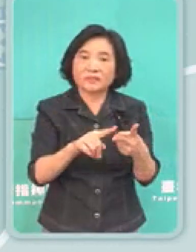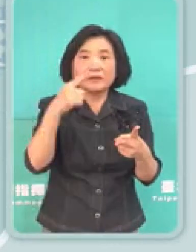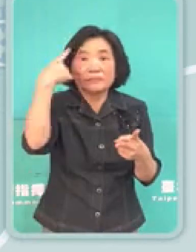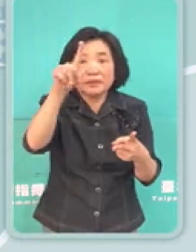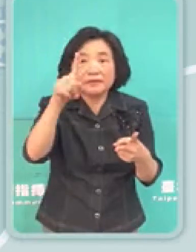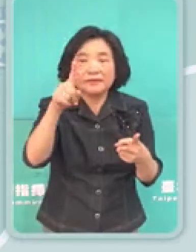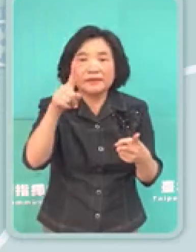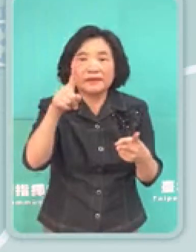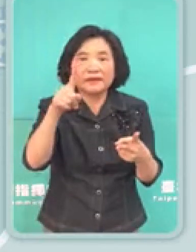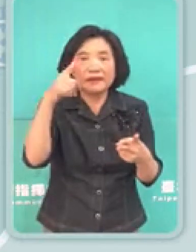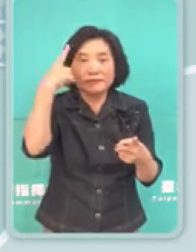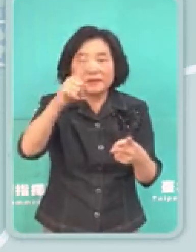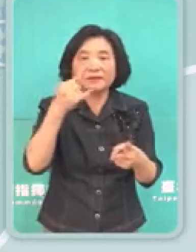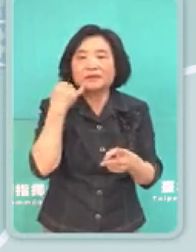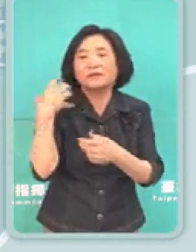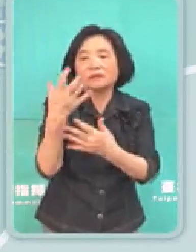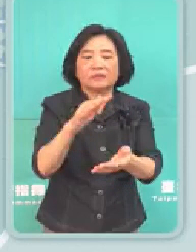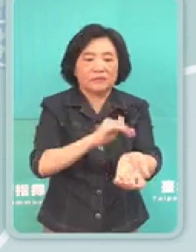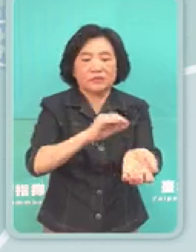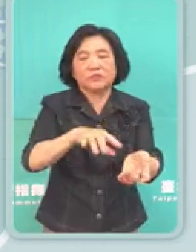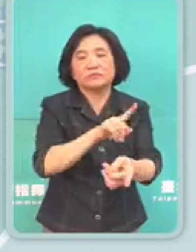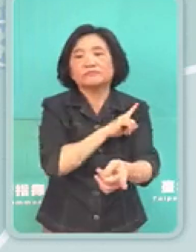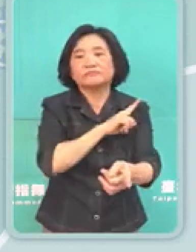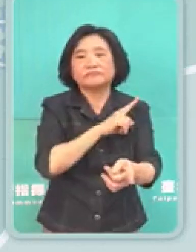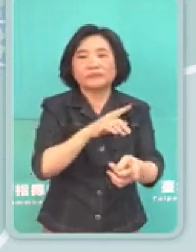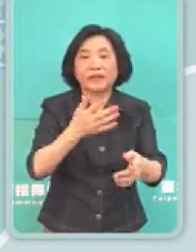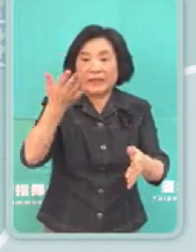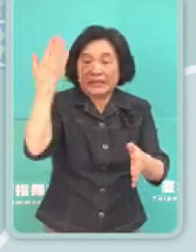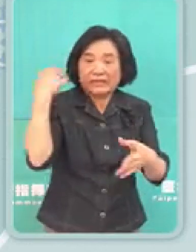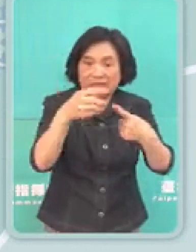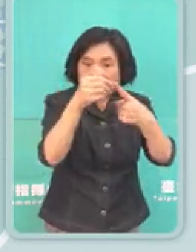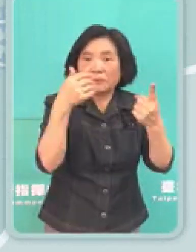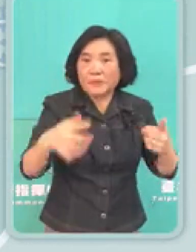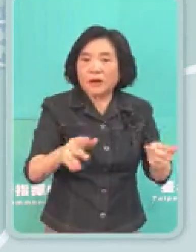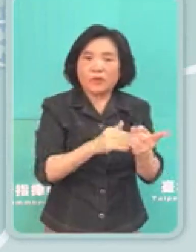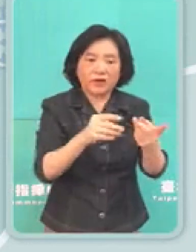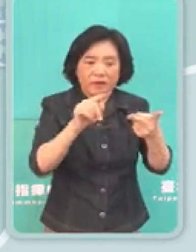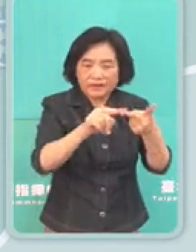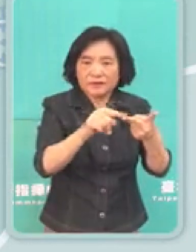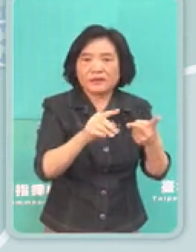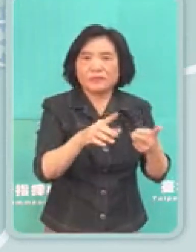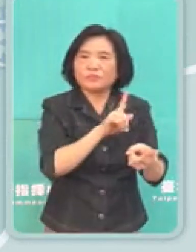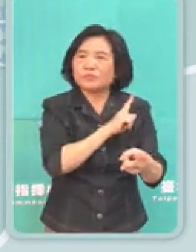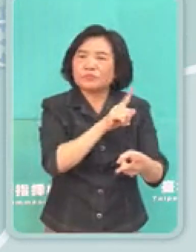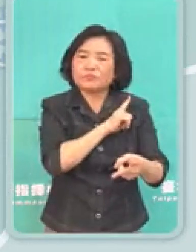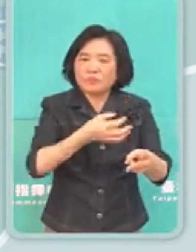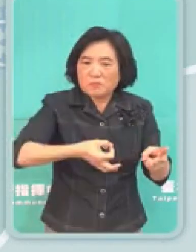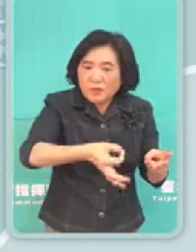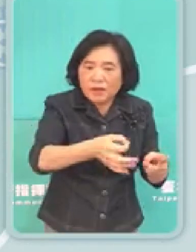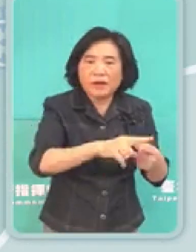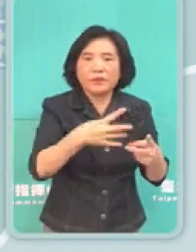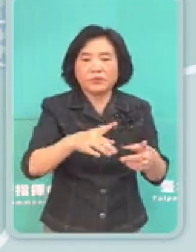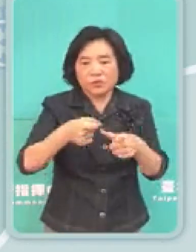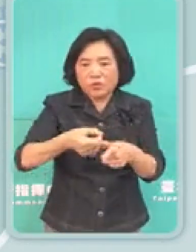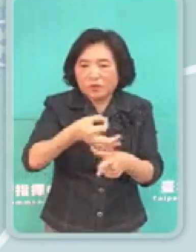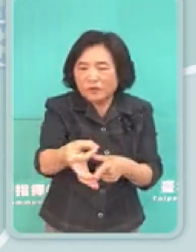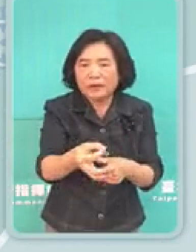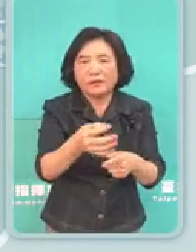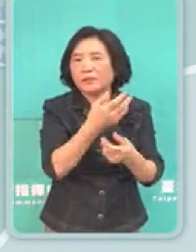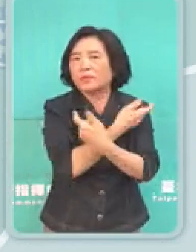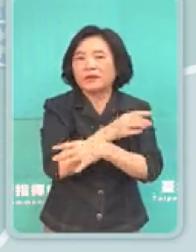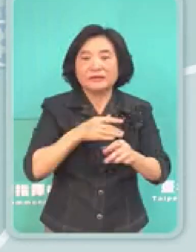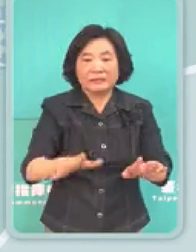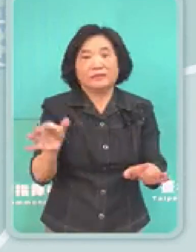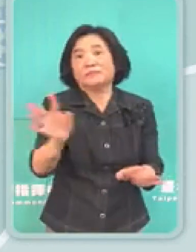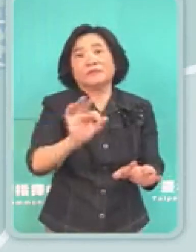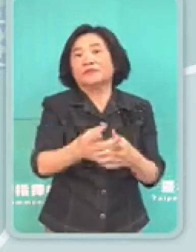起就授权各医院哦，这过去打这个哦，不管它是公卫、私卫，这个自卫，其实现在全部都免